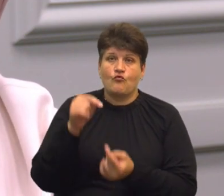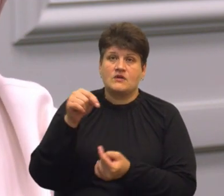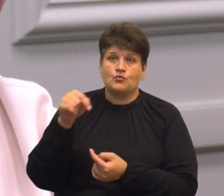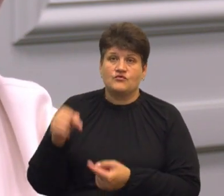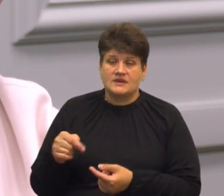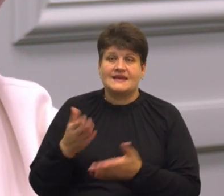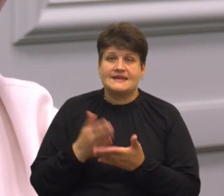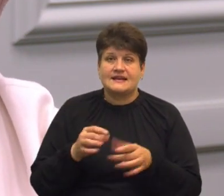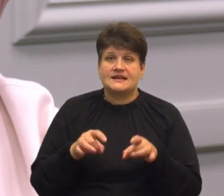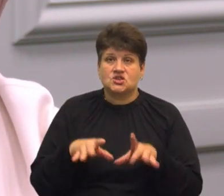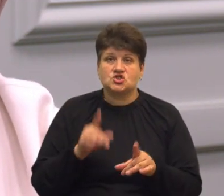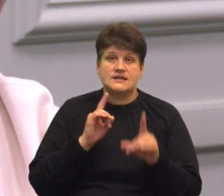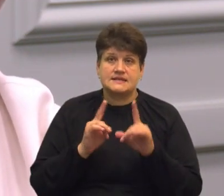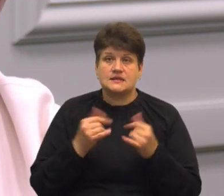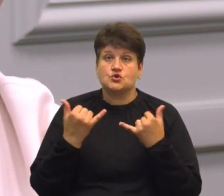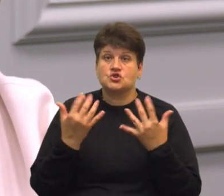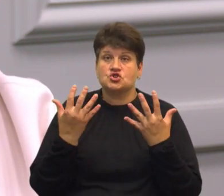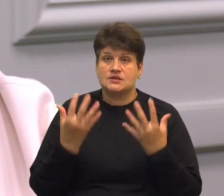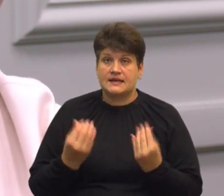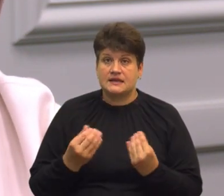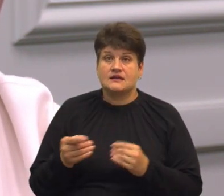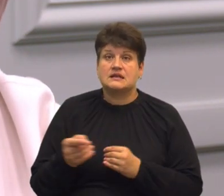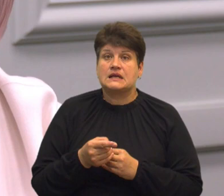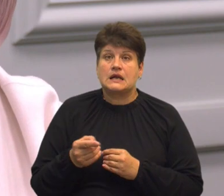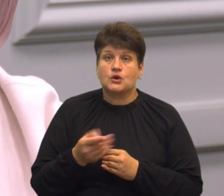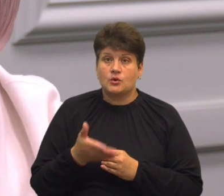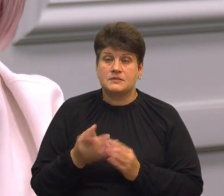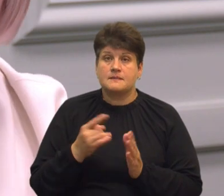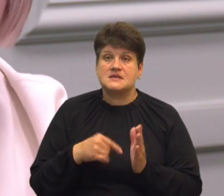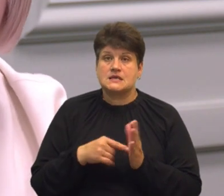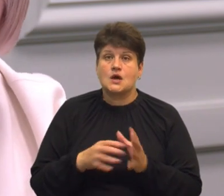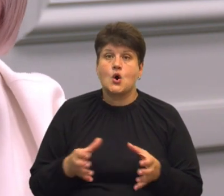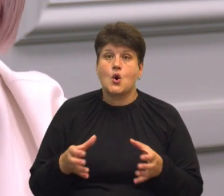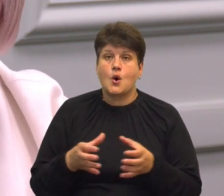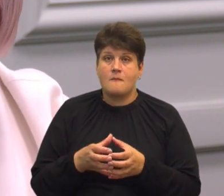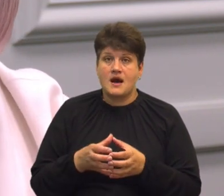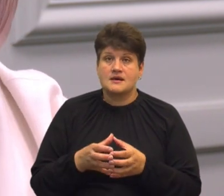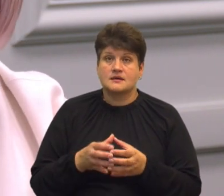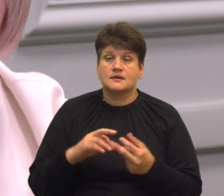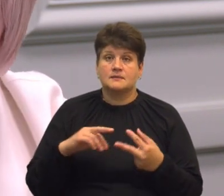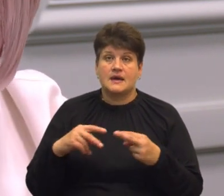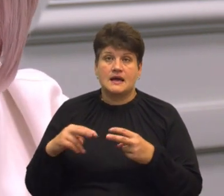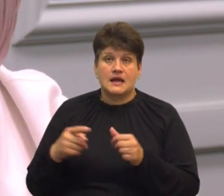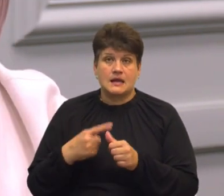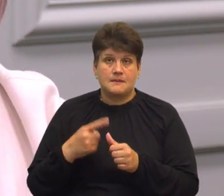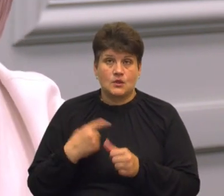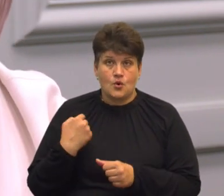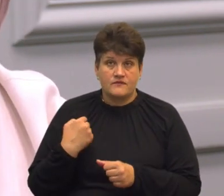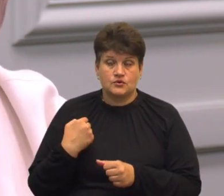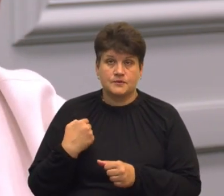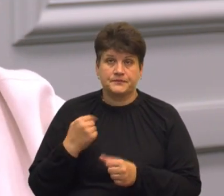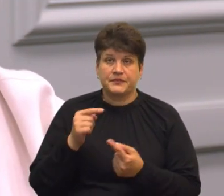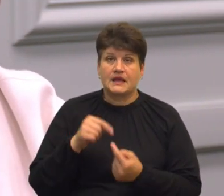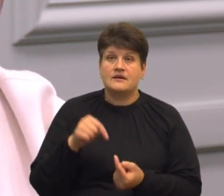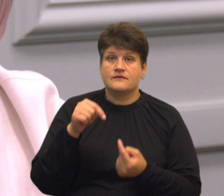сесії і на сьогоднішній день Тернопільський міський громаді перейменовано і відповідно